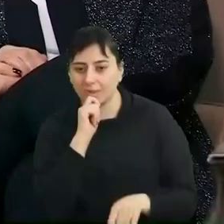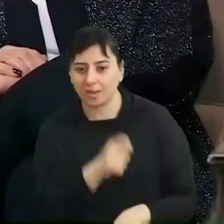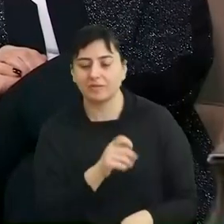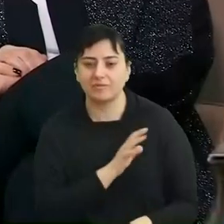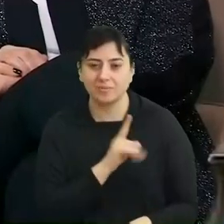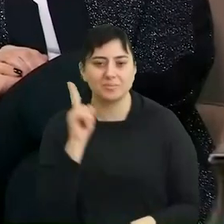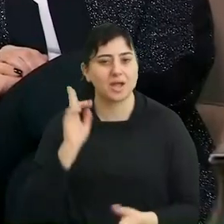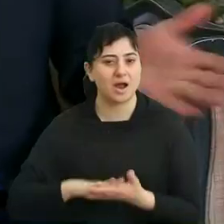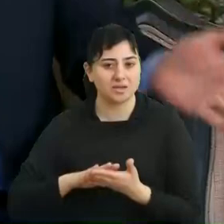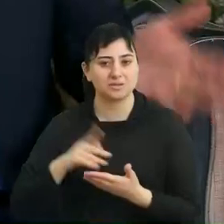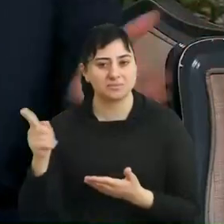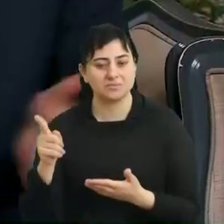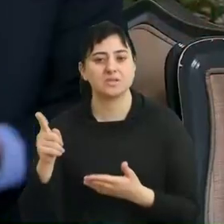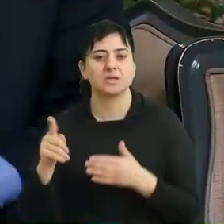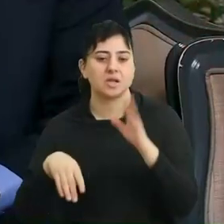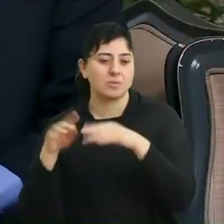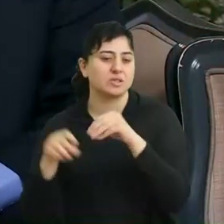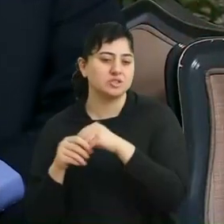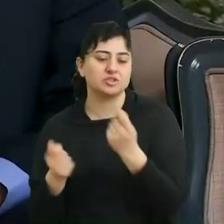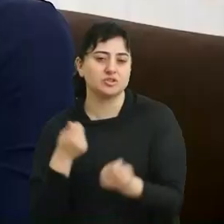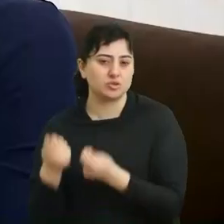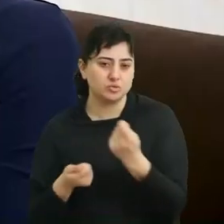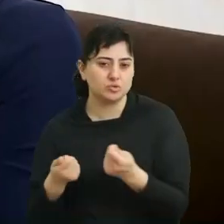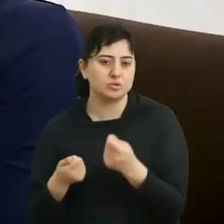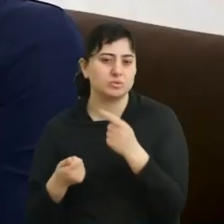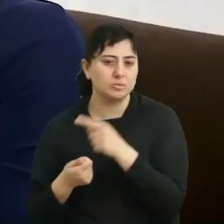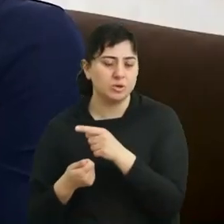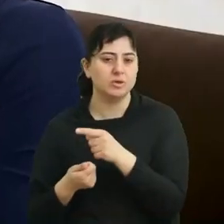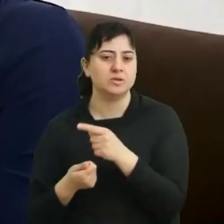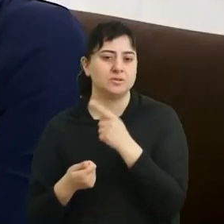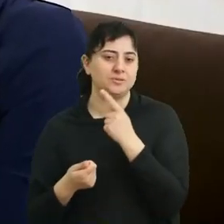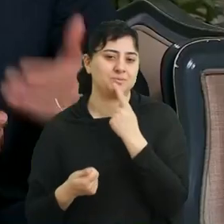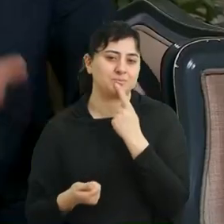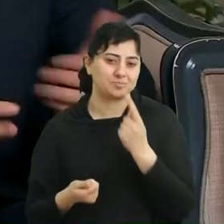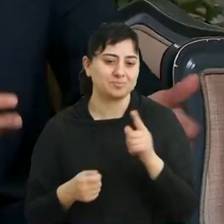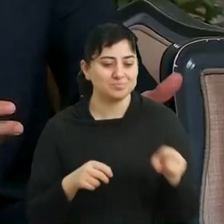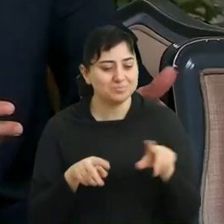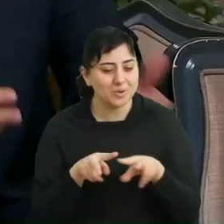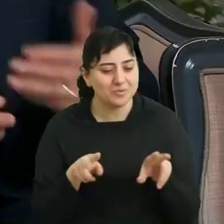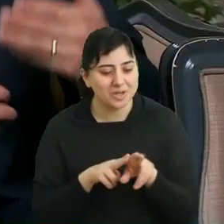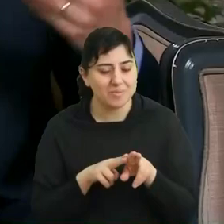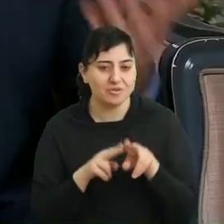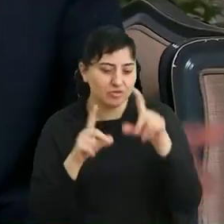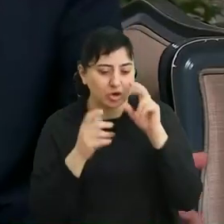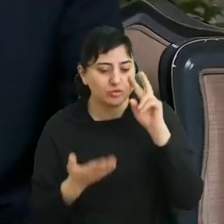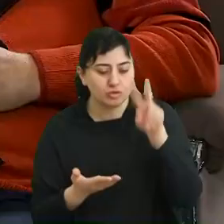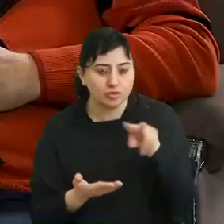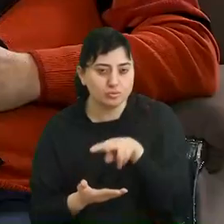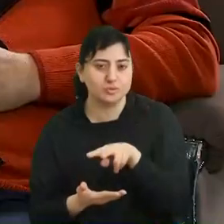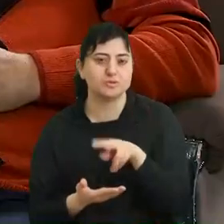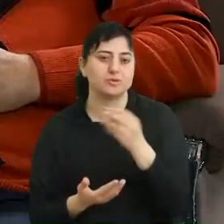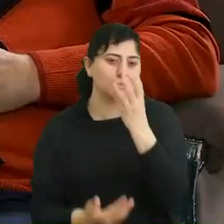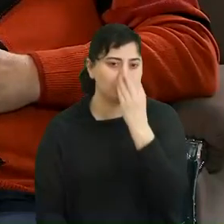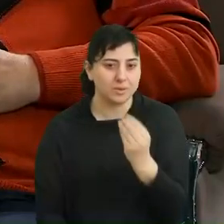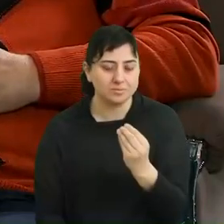Bizim Burhan'ın bir arkadaşı var, Kerem, bir reklam ajansında çalışıyor. Burhan vasıtasıyla da Mahmut Kemal'in fotoğraflarını görmüşler.